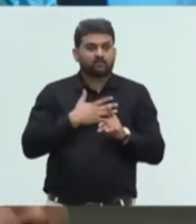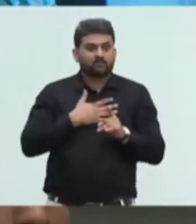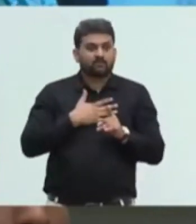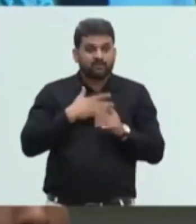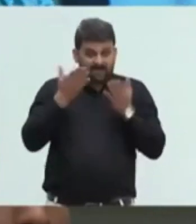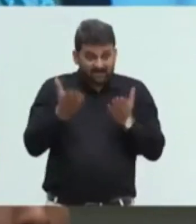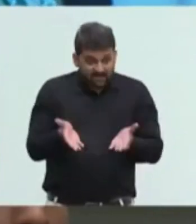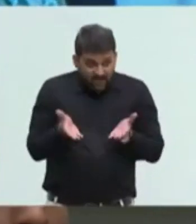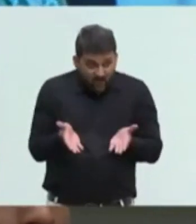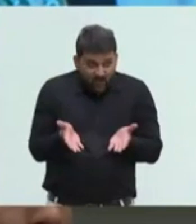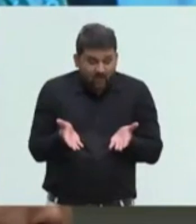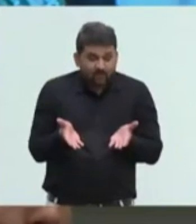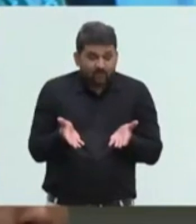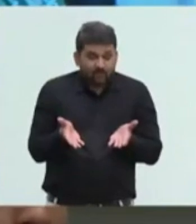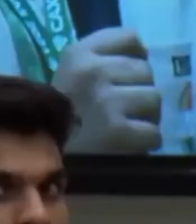और